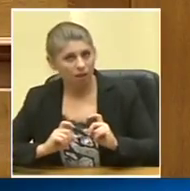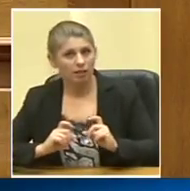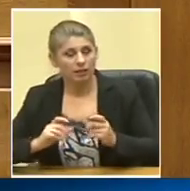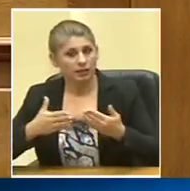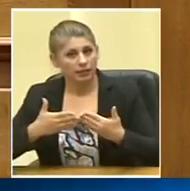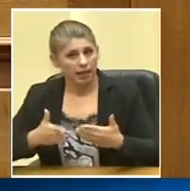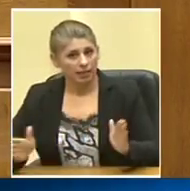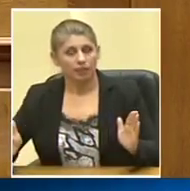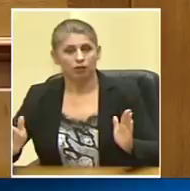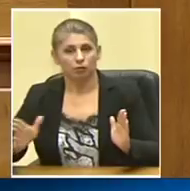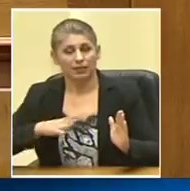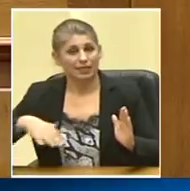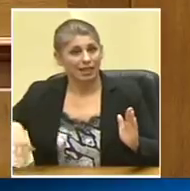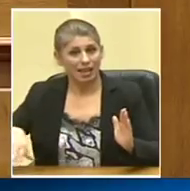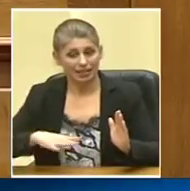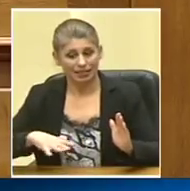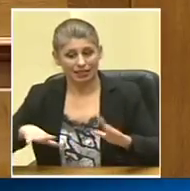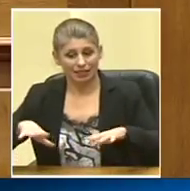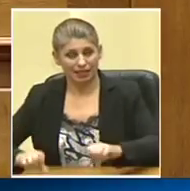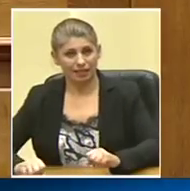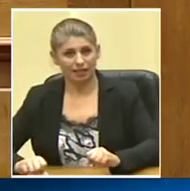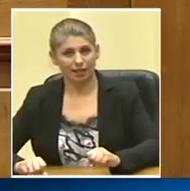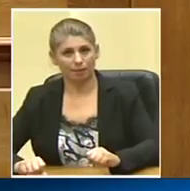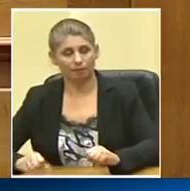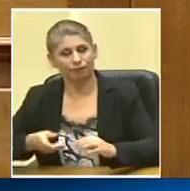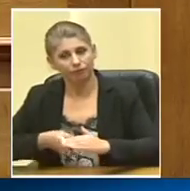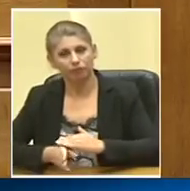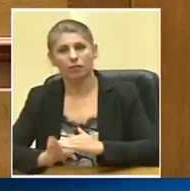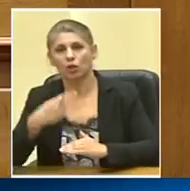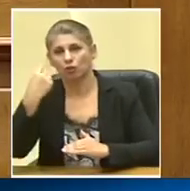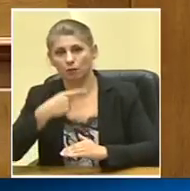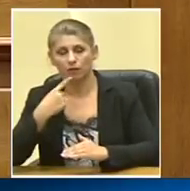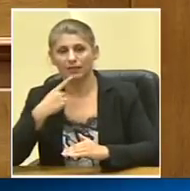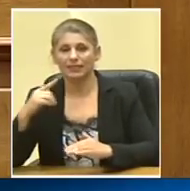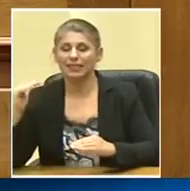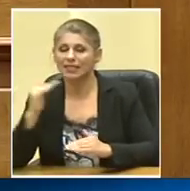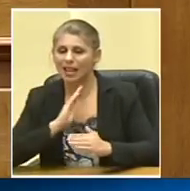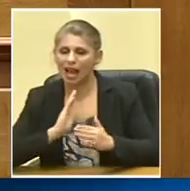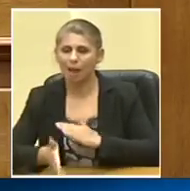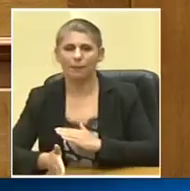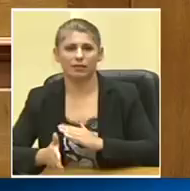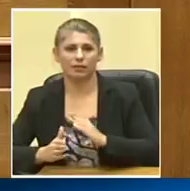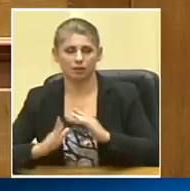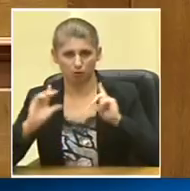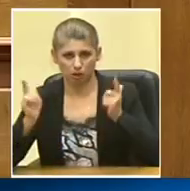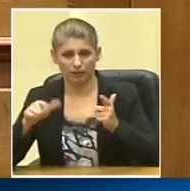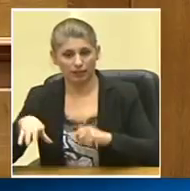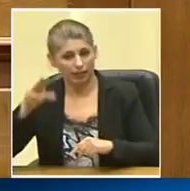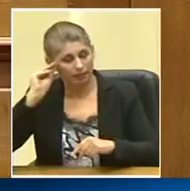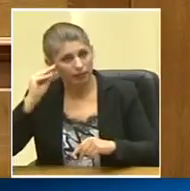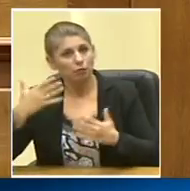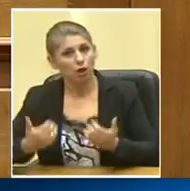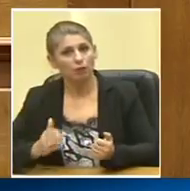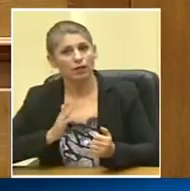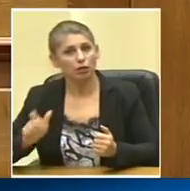ανοίξουμε τη λαϊκή κυριαρχία και μέσω των μορφών της άμεσης δημοκρατίας. Είναι και η αντίληψη που έχουμε για τον